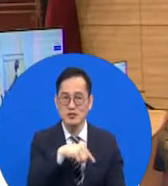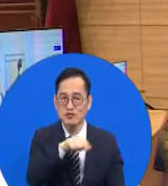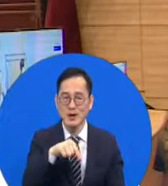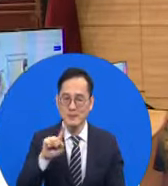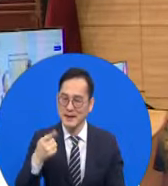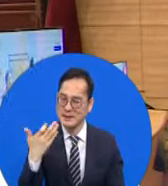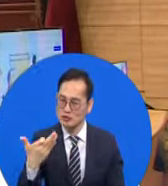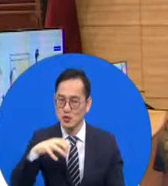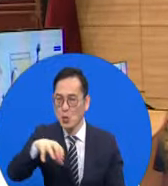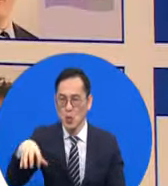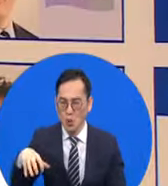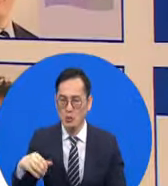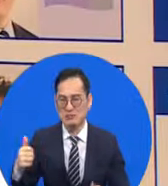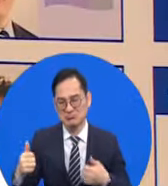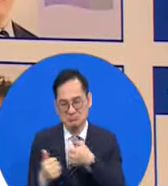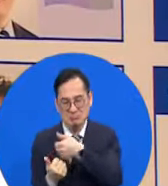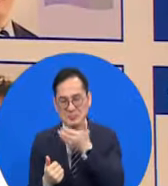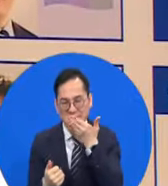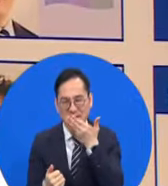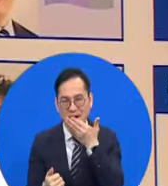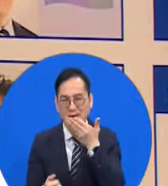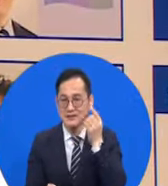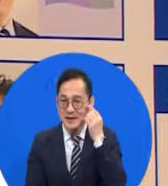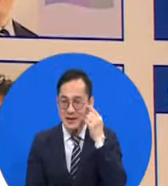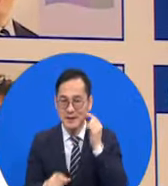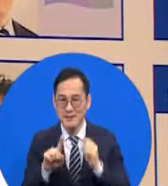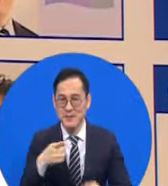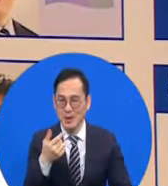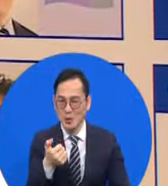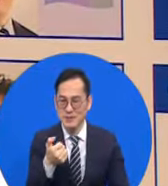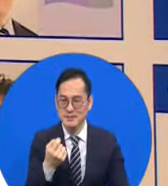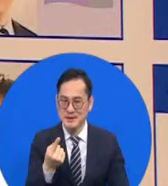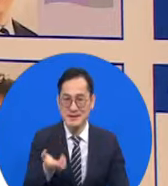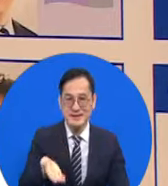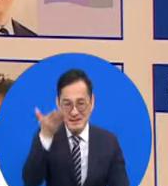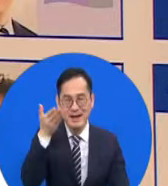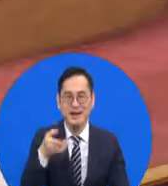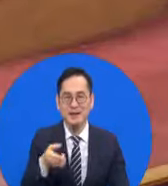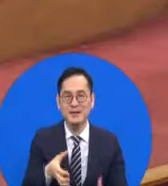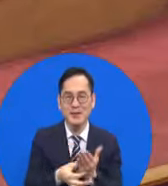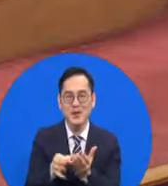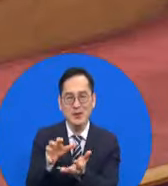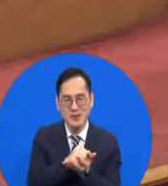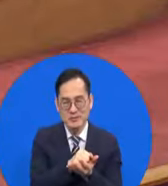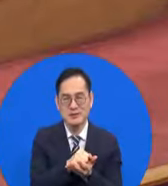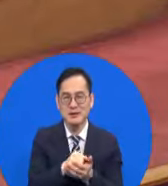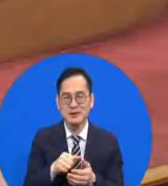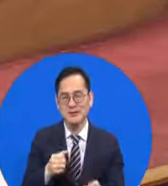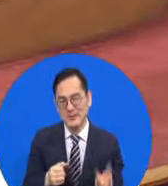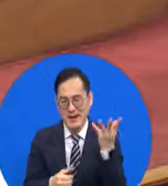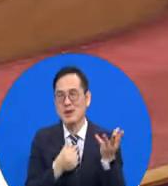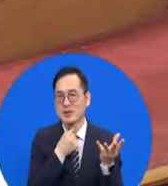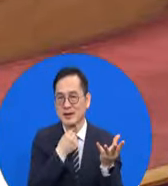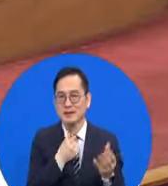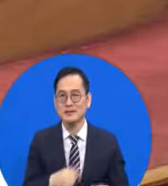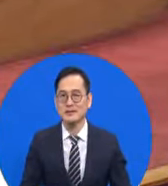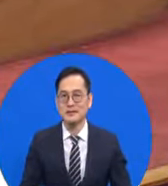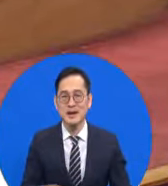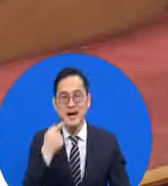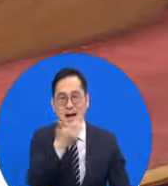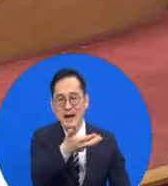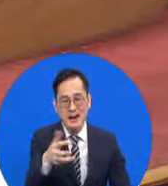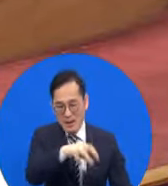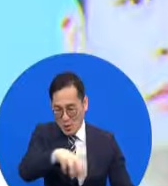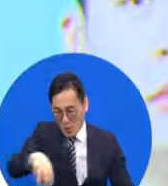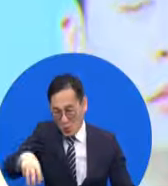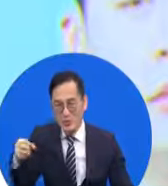비례대표 의석까지 합쳐서 151석 이상을 확보하는 게 목표입니다. 관심은 이 대표가 신경 써온 한강벨트와